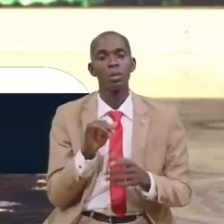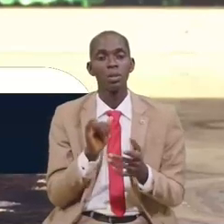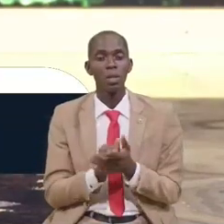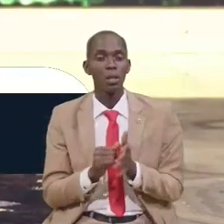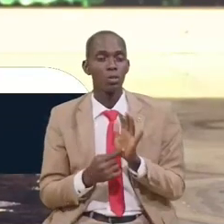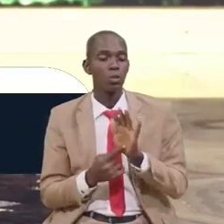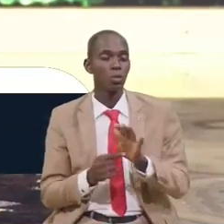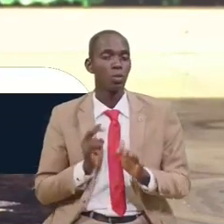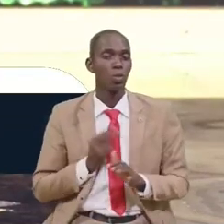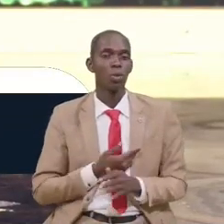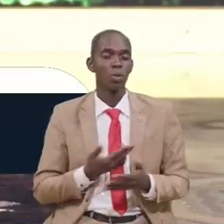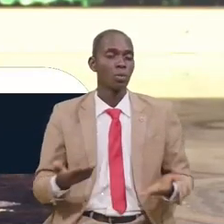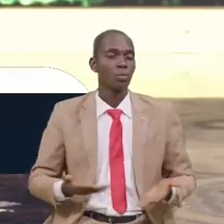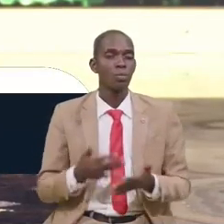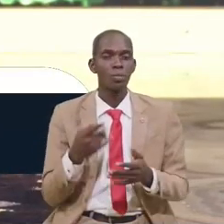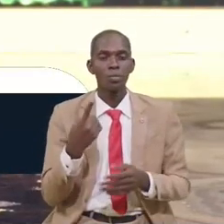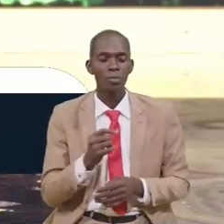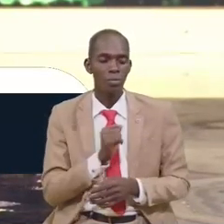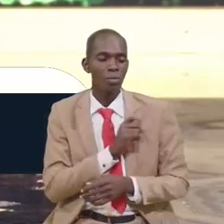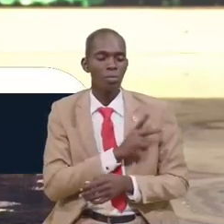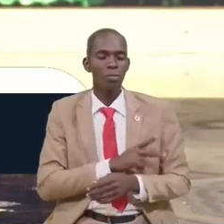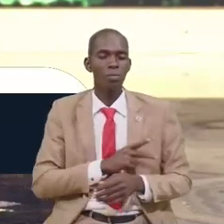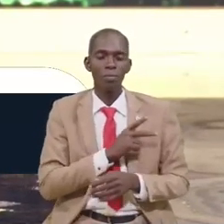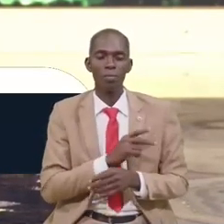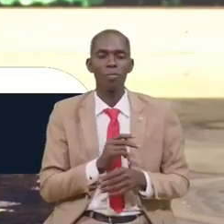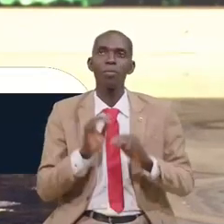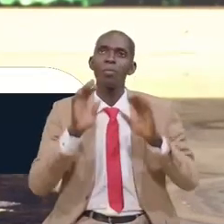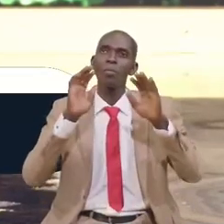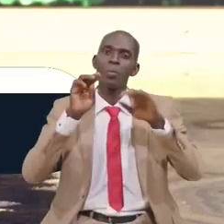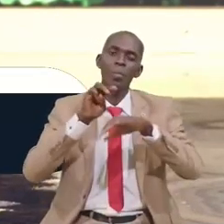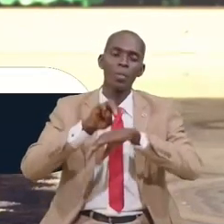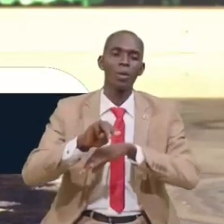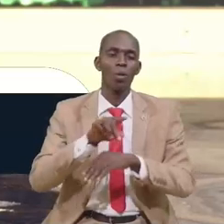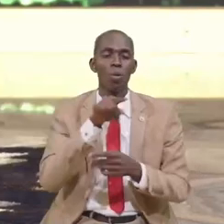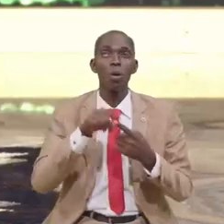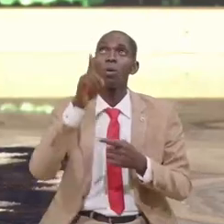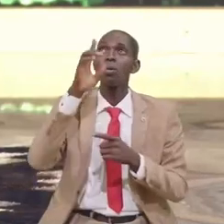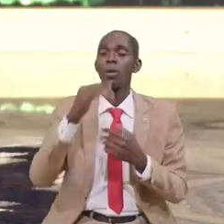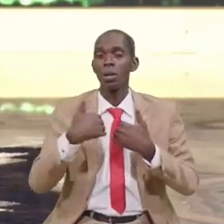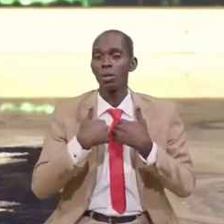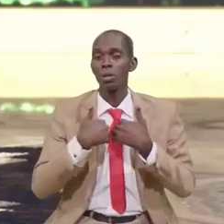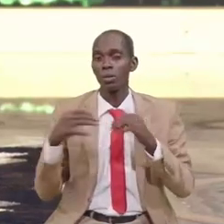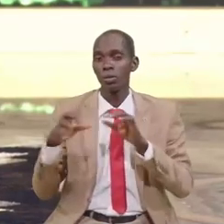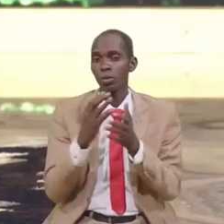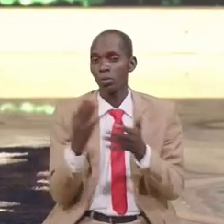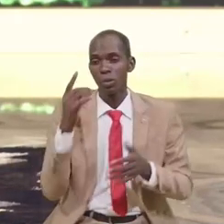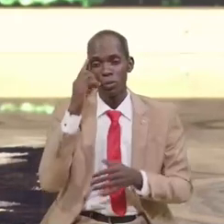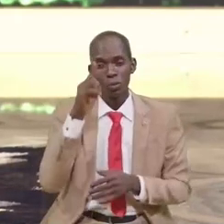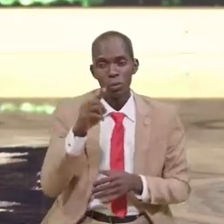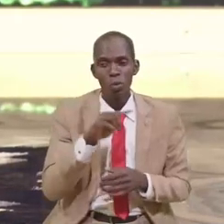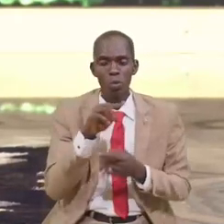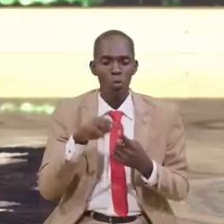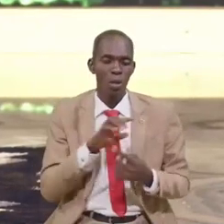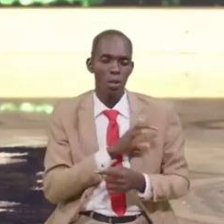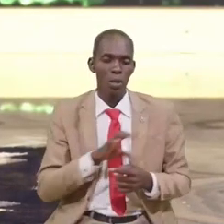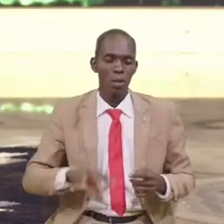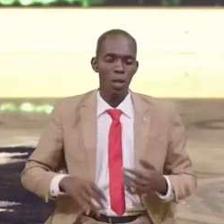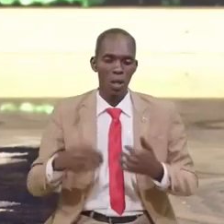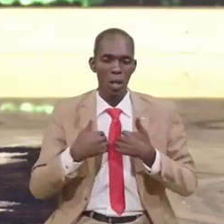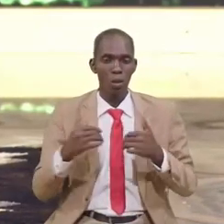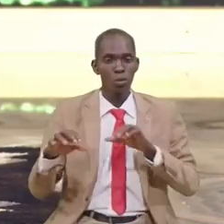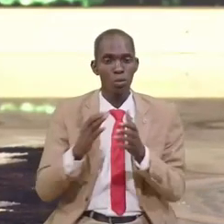dire le ministère reconnaissant. Voyez, quand le Seigneur vous fait quelque chose, quand Christ vous fait